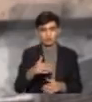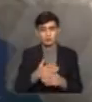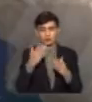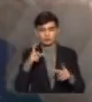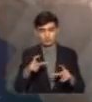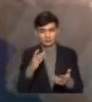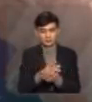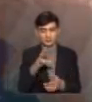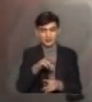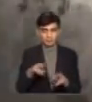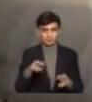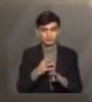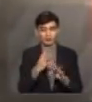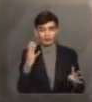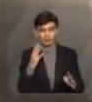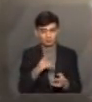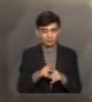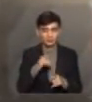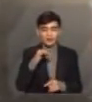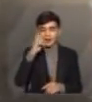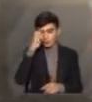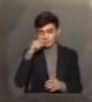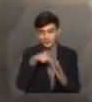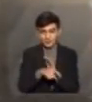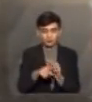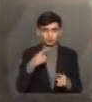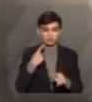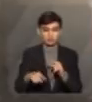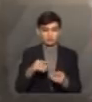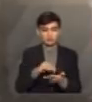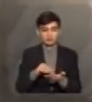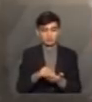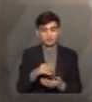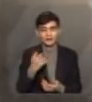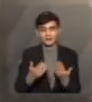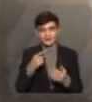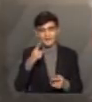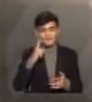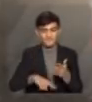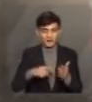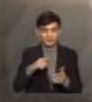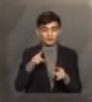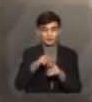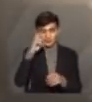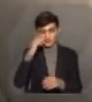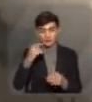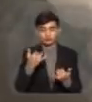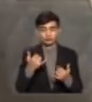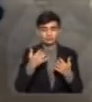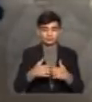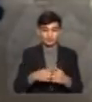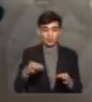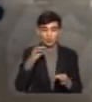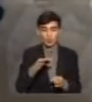тұр. Ал мемлекеттік мәліметтерде бәрі басқаша. Статистикаға сенсек, қазіргі таңда орташа есеппен алғанда, тұратын